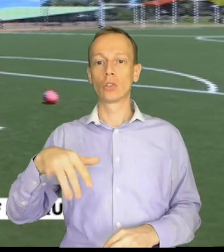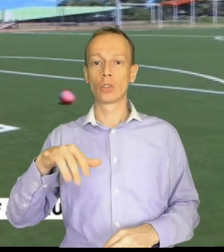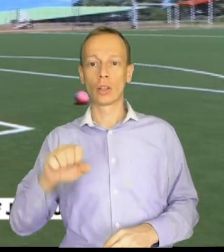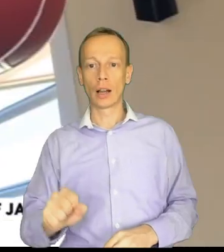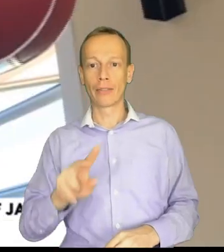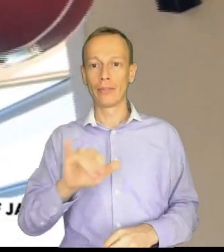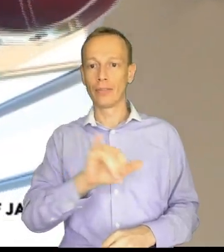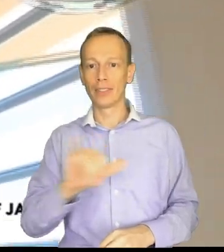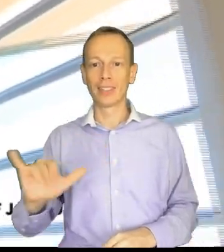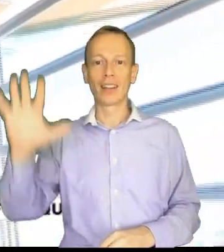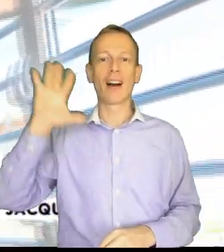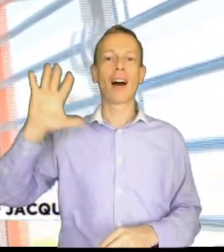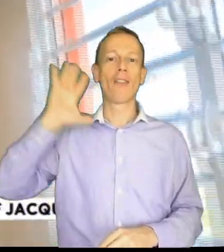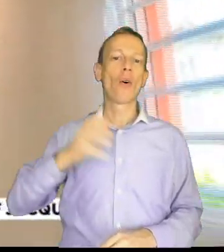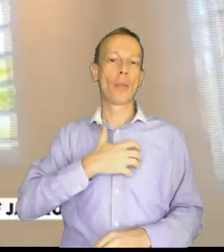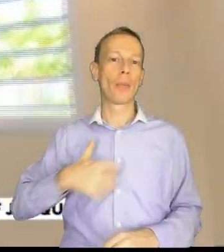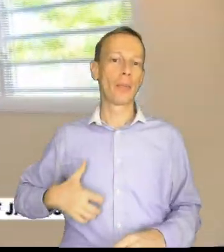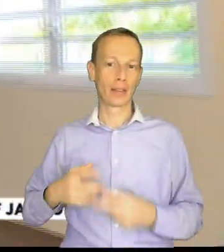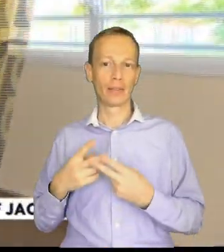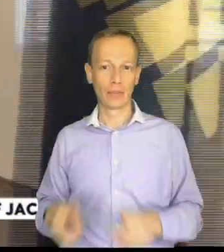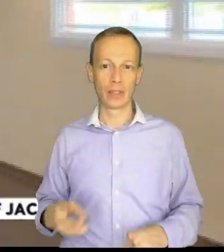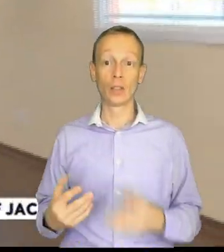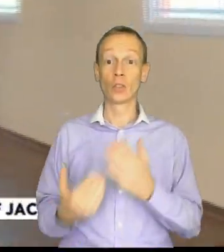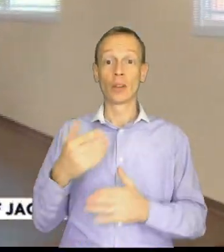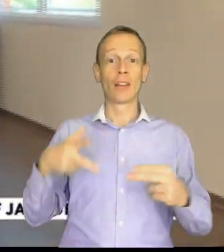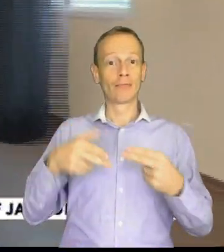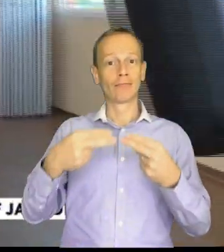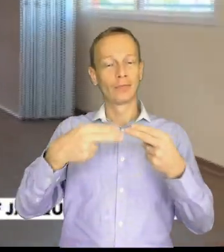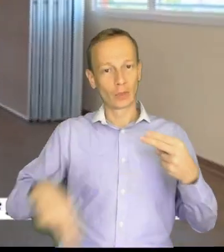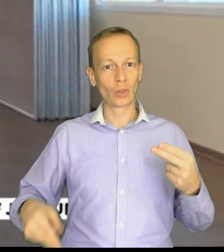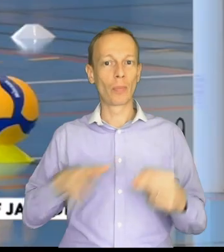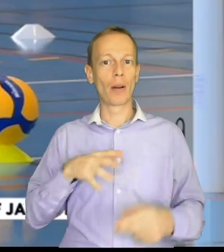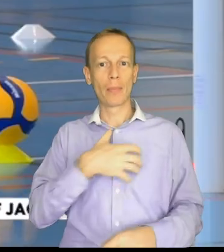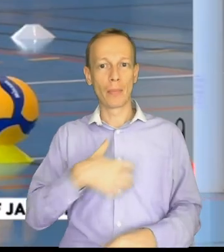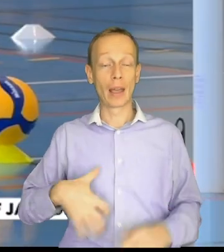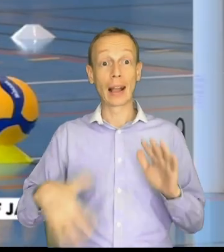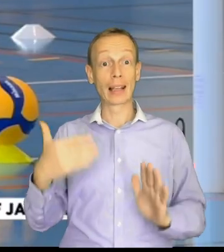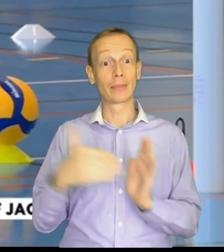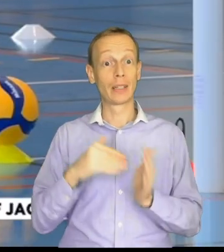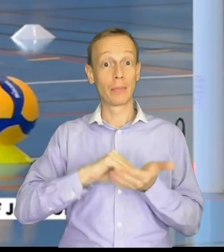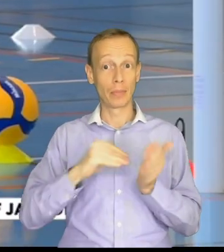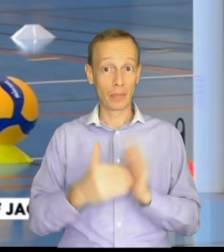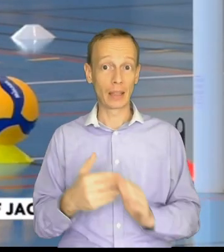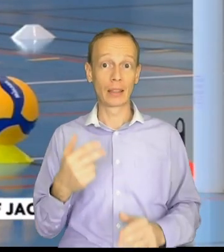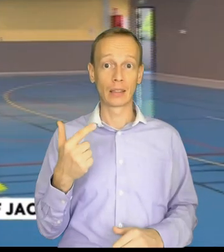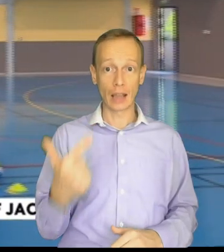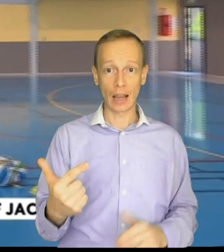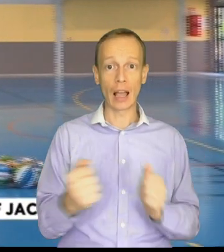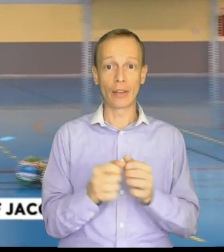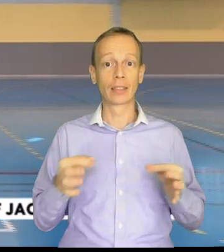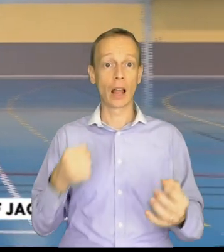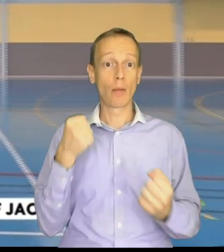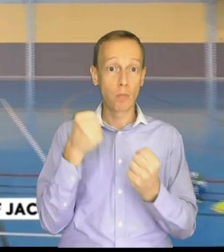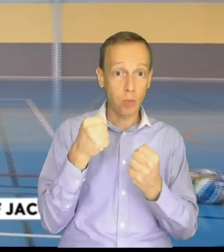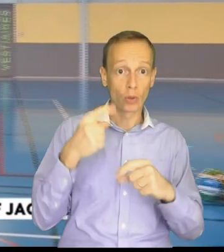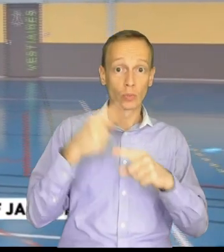commune. L'établissement a été inauguré ce matin par le maire Simplicio Lissan. 15 000 mètres carrés comprenant une salle de boxe, un terrain de football et une